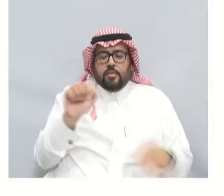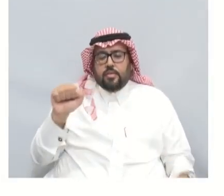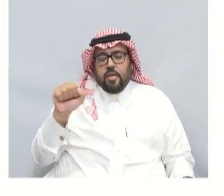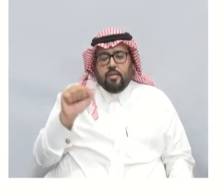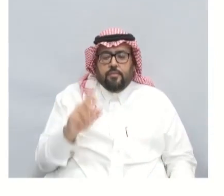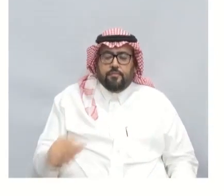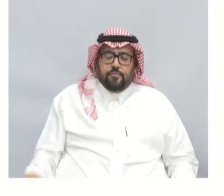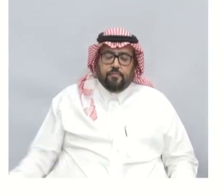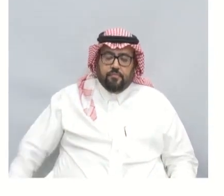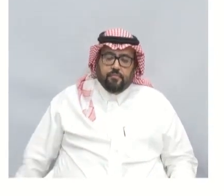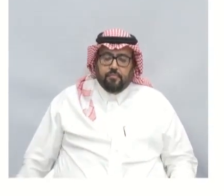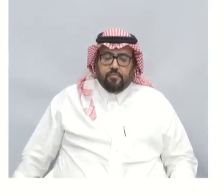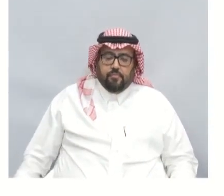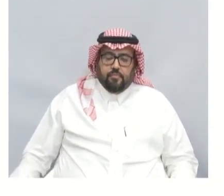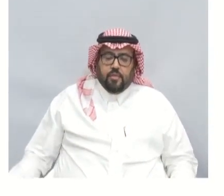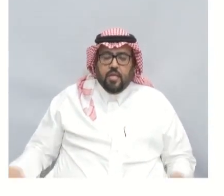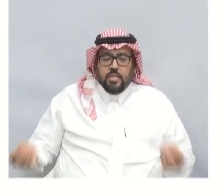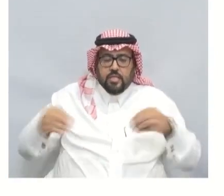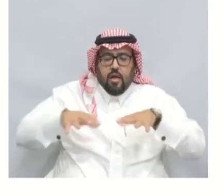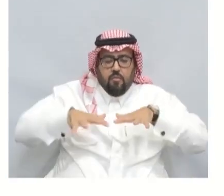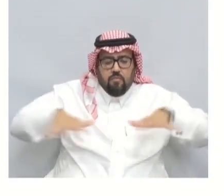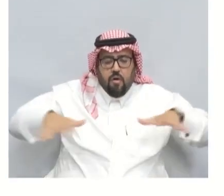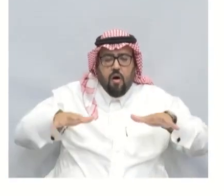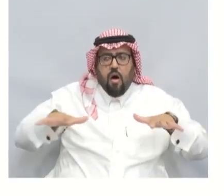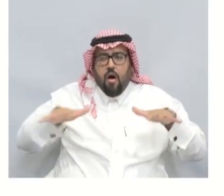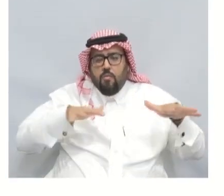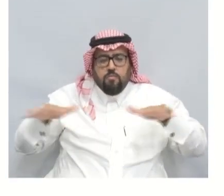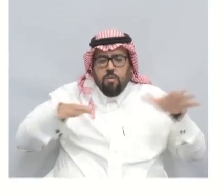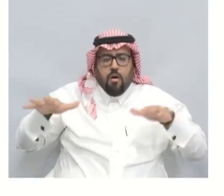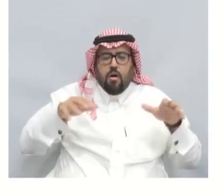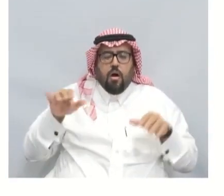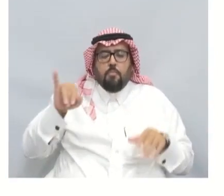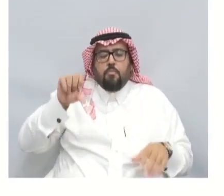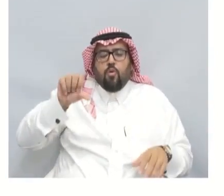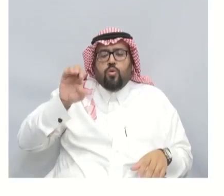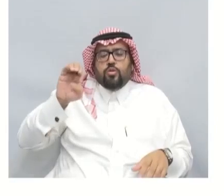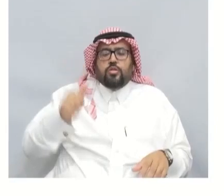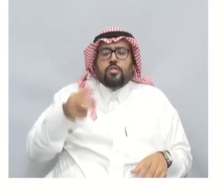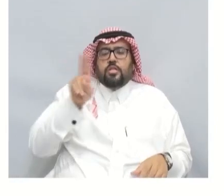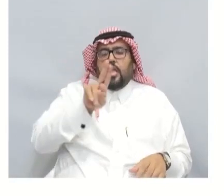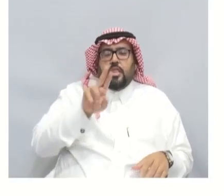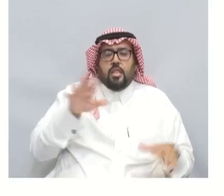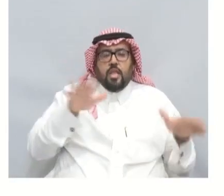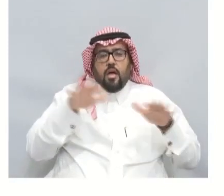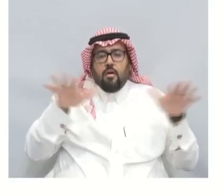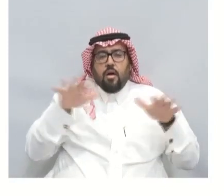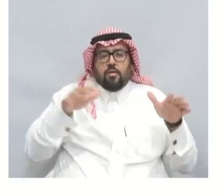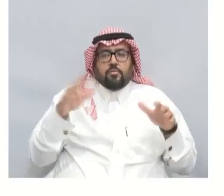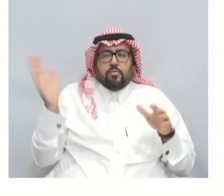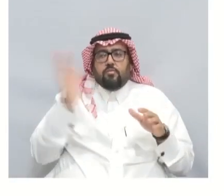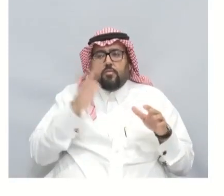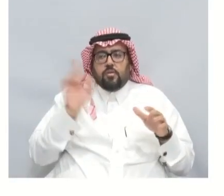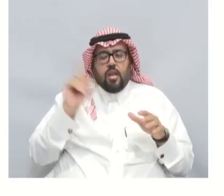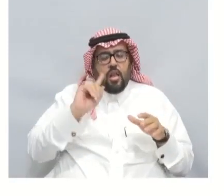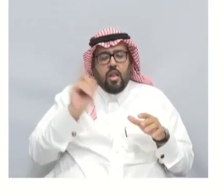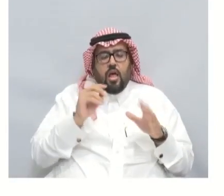أكبر بالبراكين. سعة الموجة، موجات، من الذي تكلمنا عليه موجات؟ هل البراكين موجات؟ البراكين